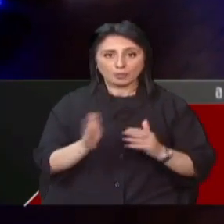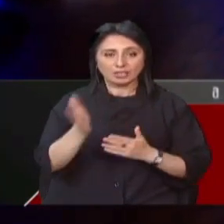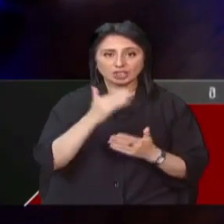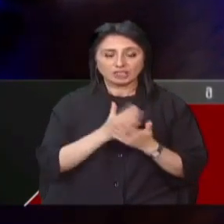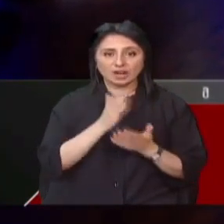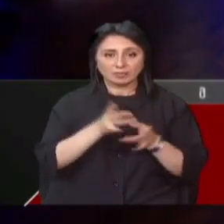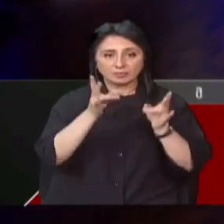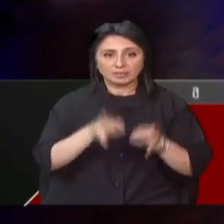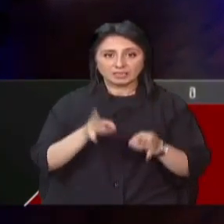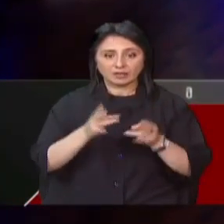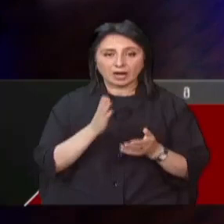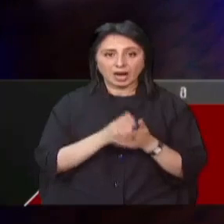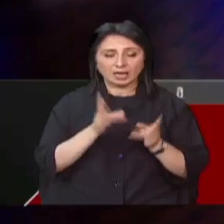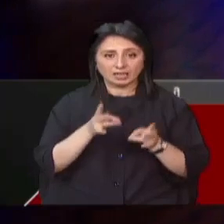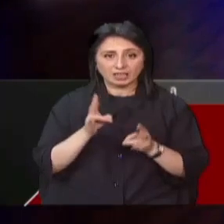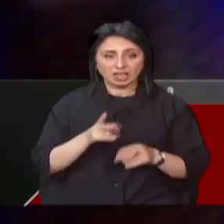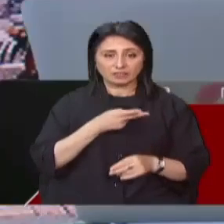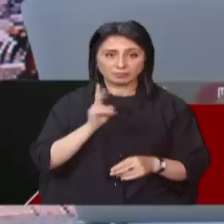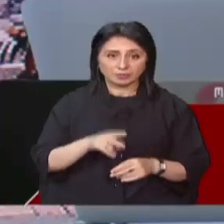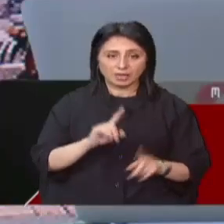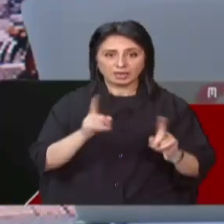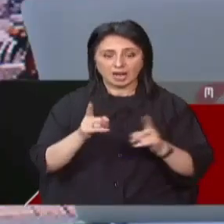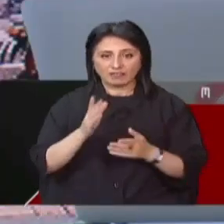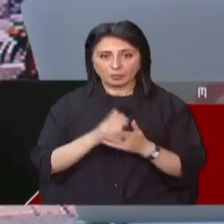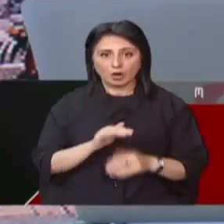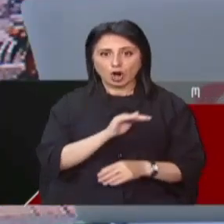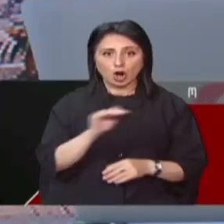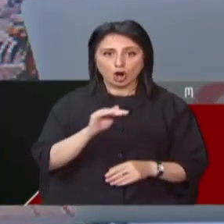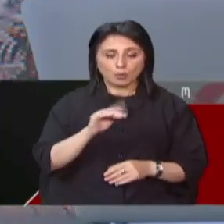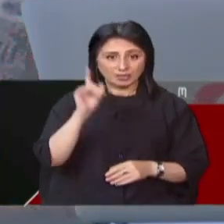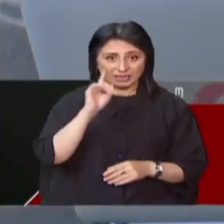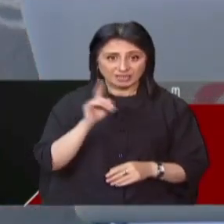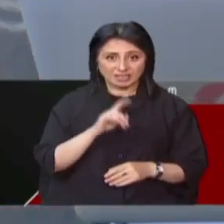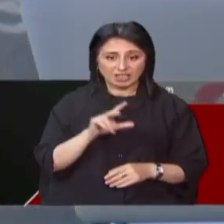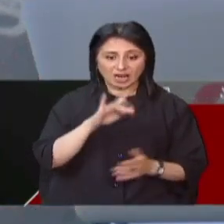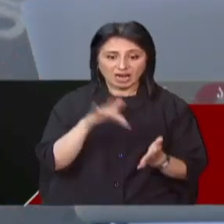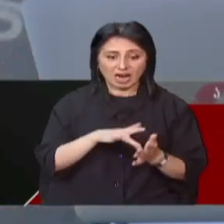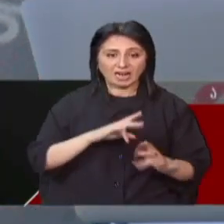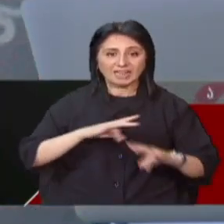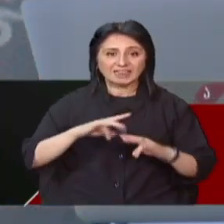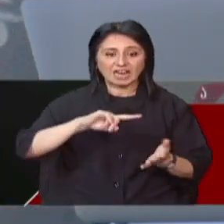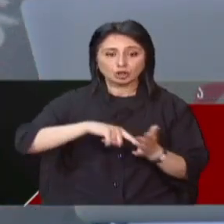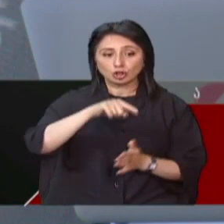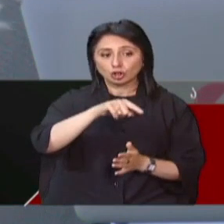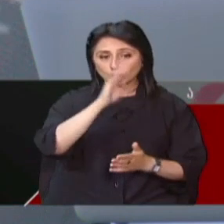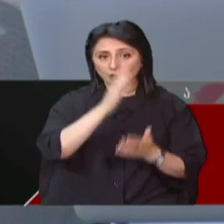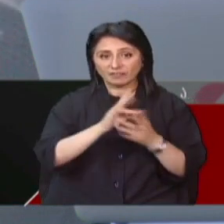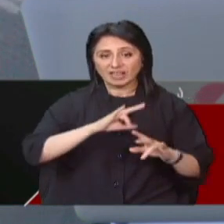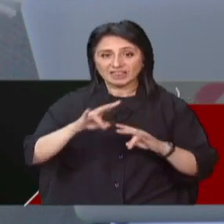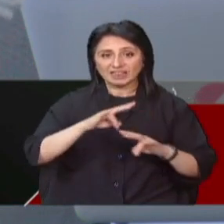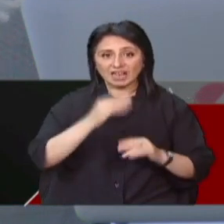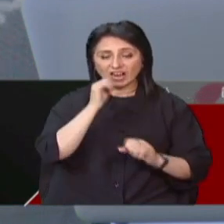shedegad aris mskhvrpli arian dashavebulebi da dakavebulebi. Oficialuri Tel Aviv-i khalak Jenin-is terrorizmis kerat mtavar samiznet ki